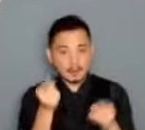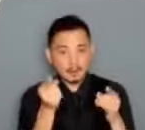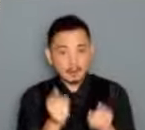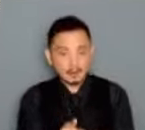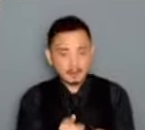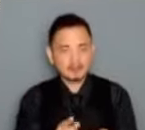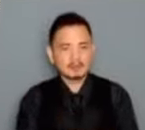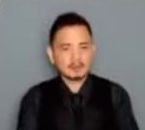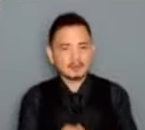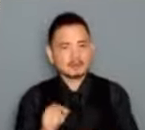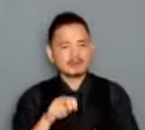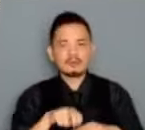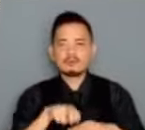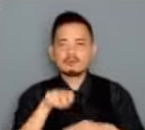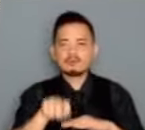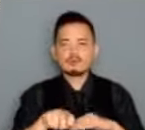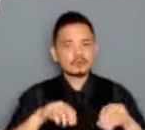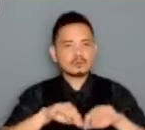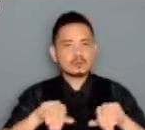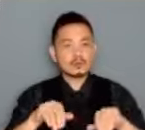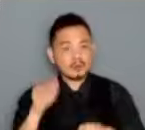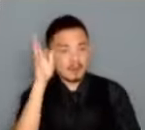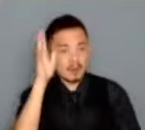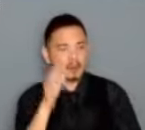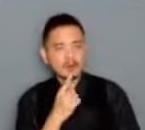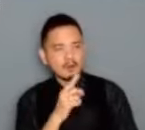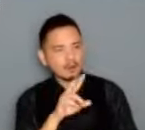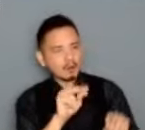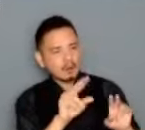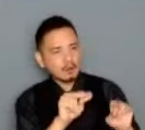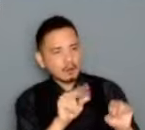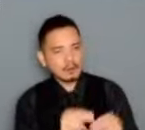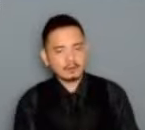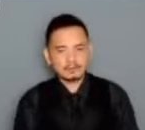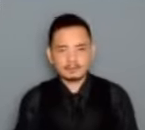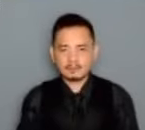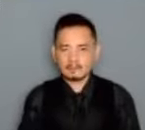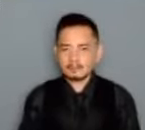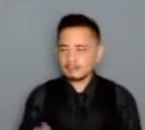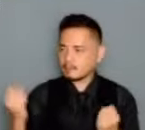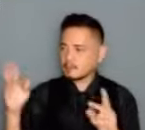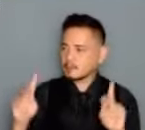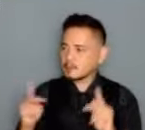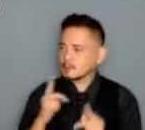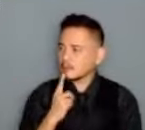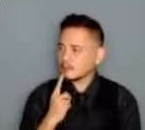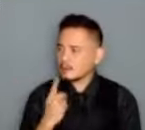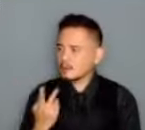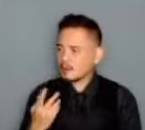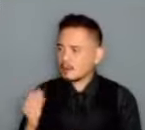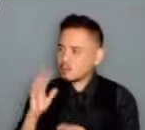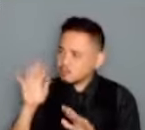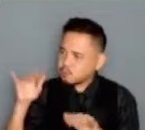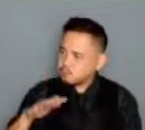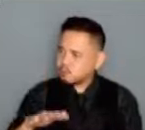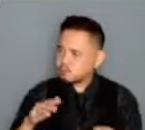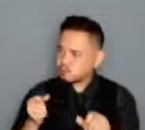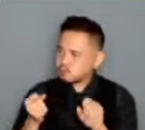ilog pero hindi niya pinayagan. May ina mo nagsabi doon na yung adog, nung magtalo na yung mga